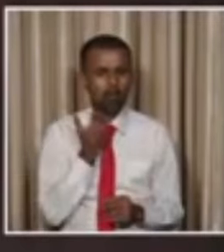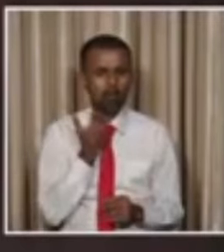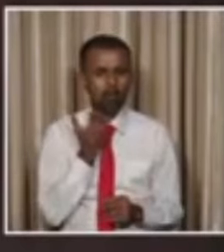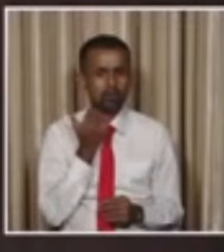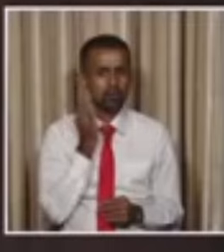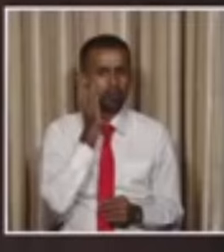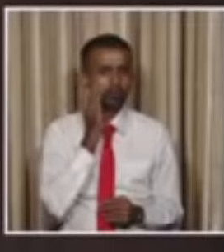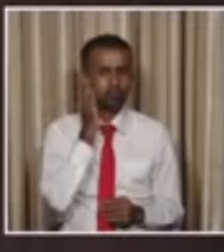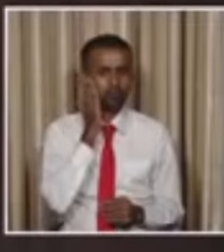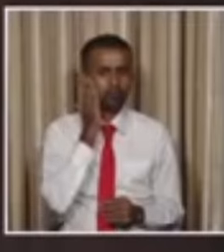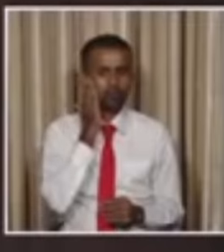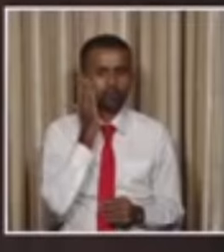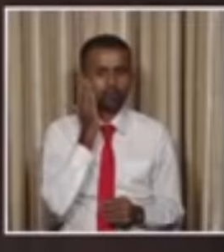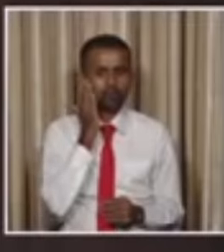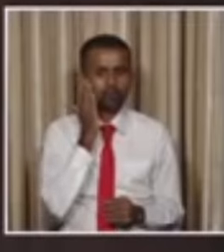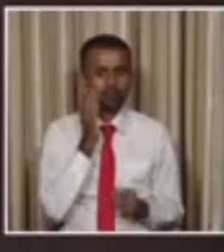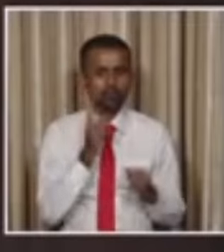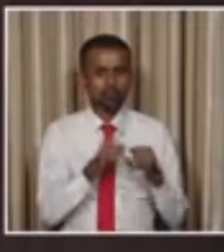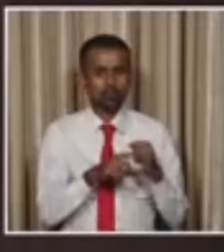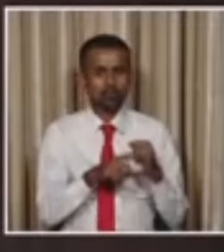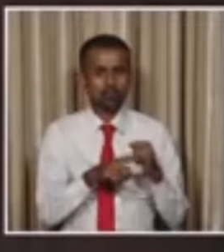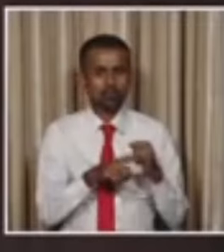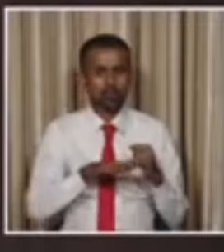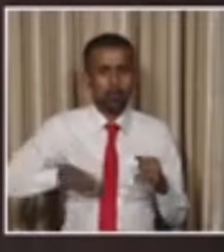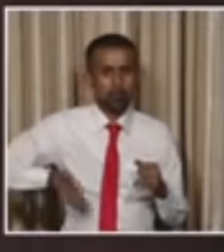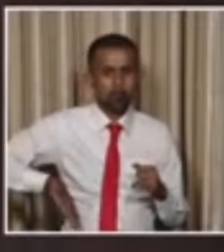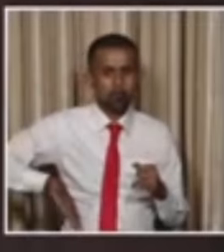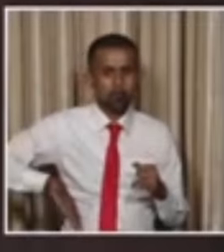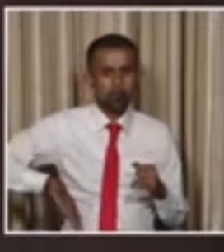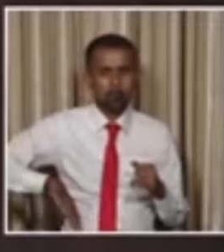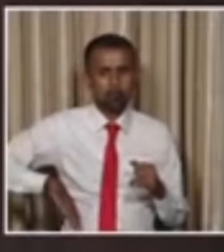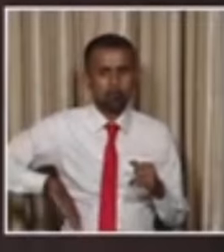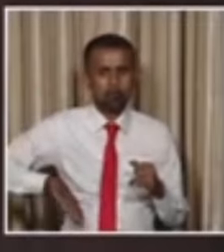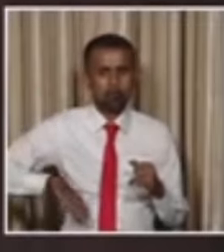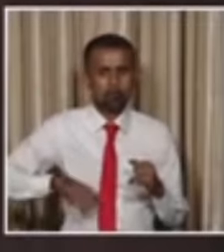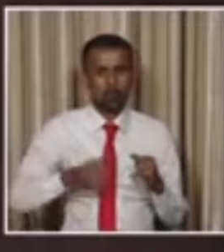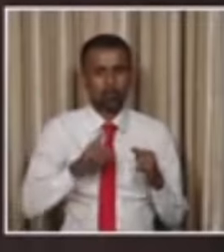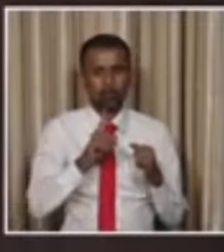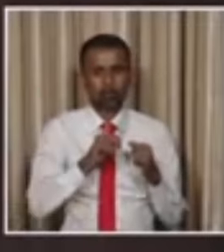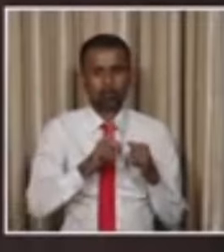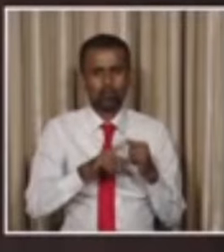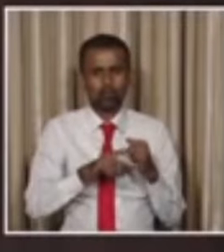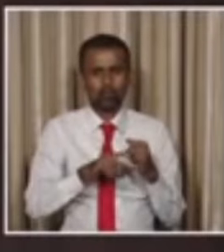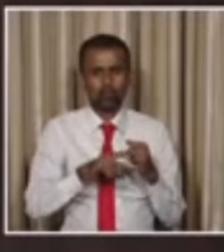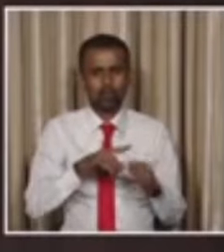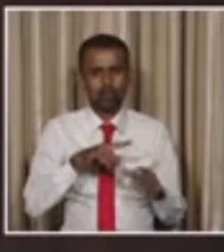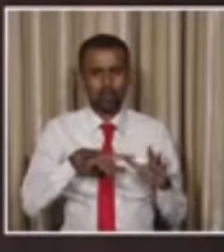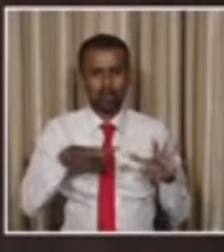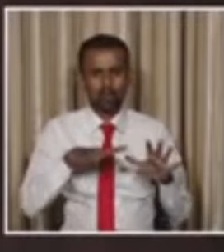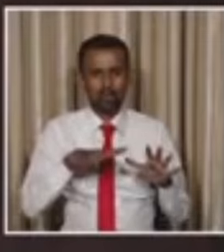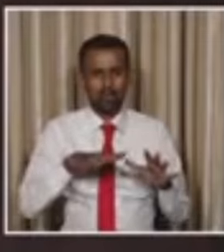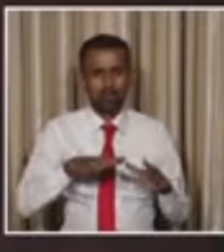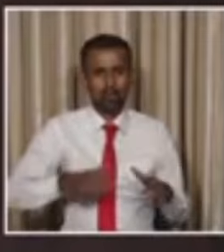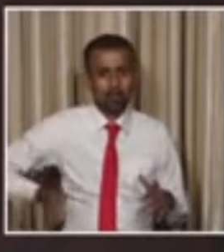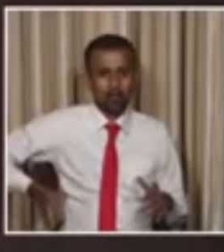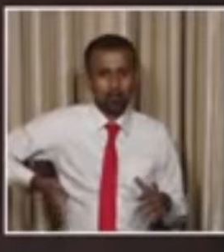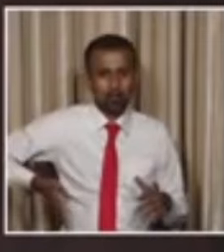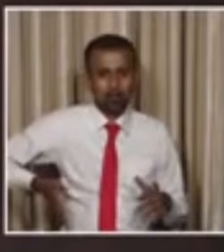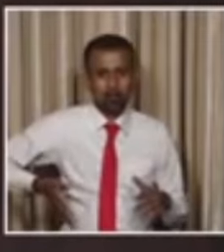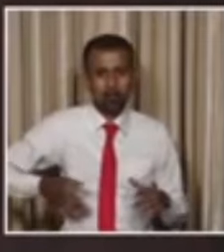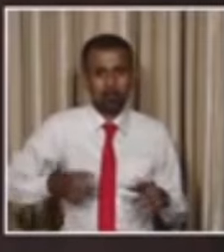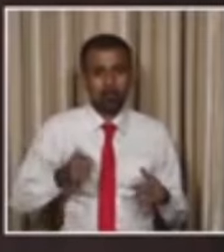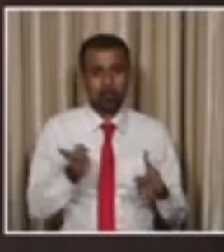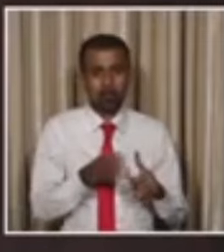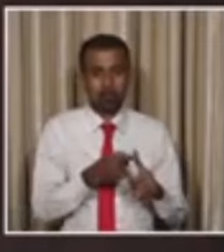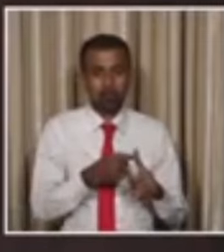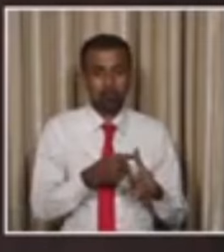ගානවා උරුලෑවගේ පස්ස පැත්ත තියෙන මේ සත්තම කියලා උරුලෑ සට්ටම්. උරුලෑ සට්ටම් කෝටුවක් අරගෙන